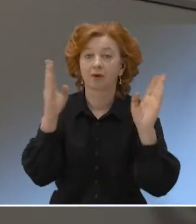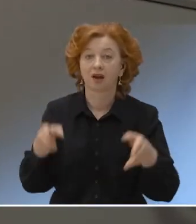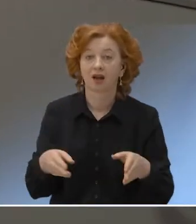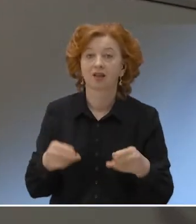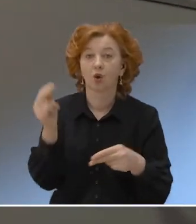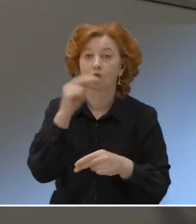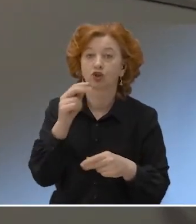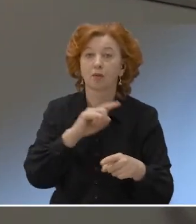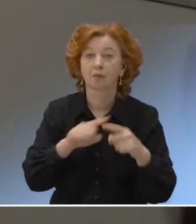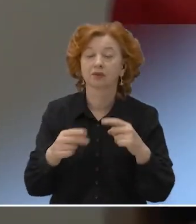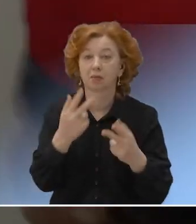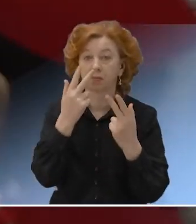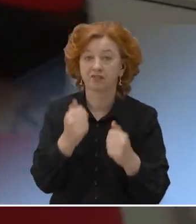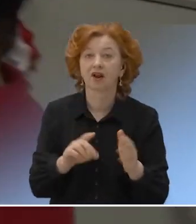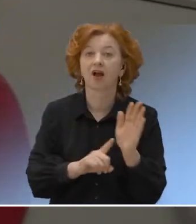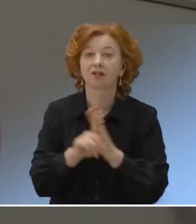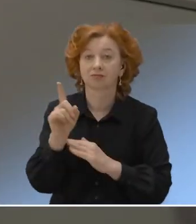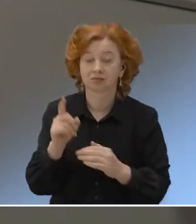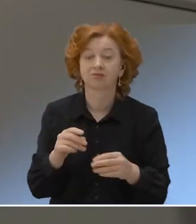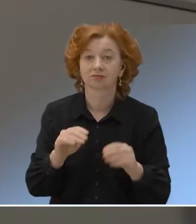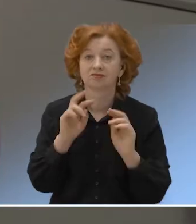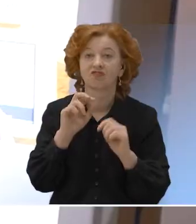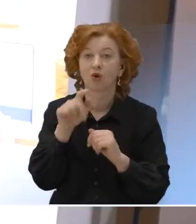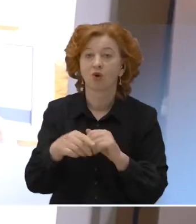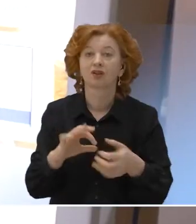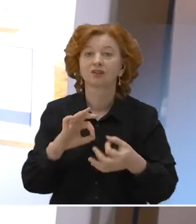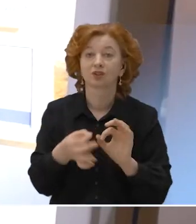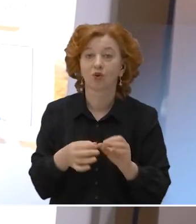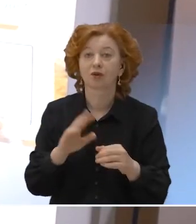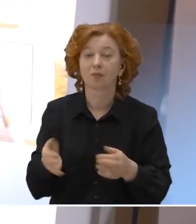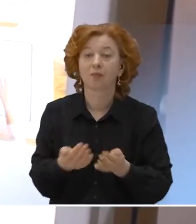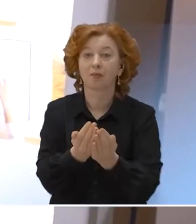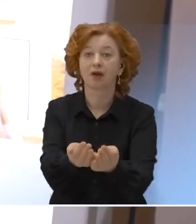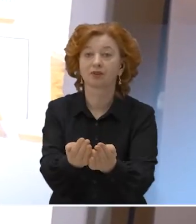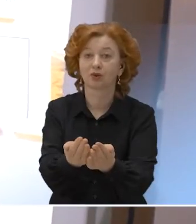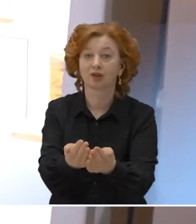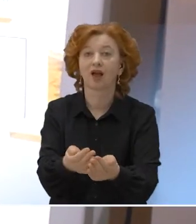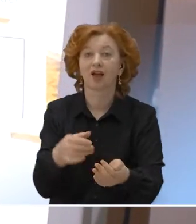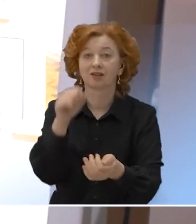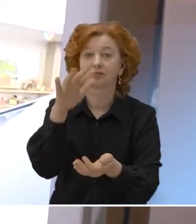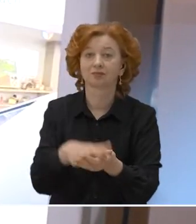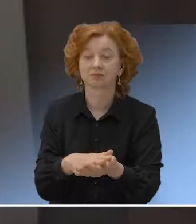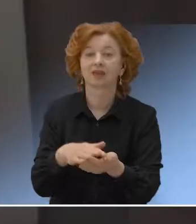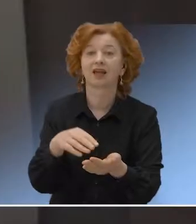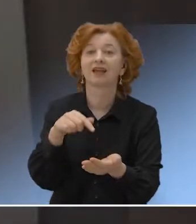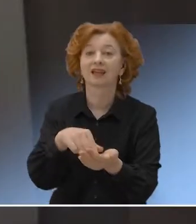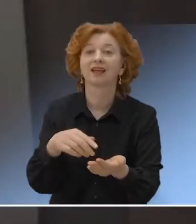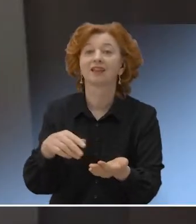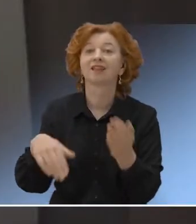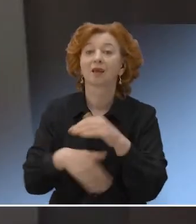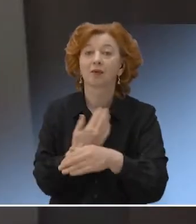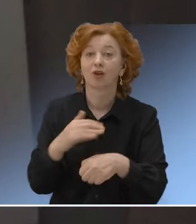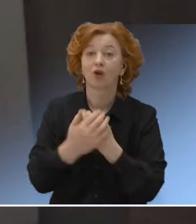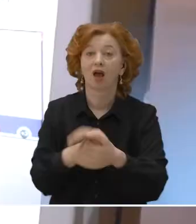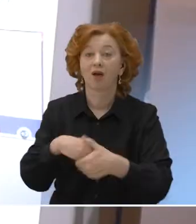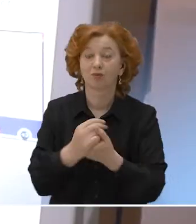аппарата. Учащиеся быстро привыкли к утренней обязательной процедуре. Нужно под вот эту вещь поставить руки, оно измерит твою температуру и